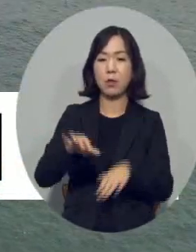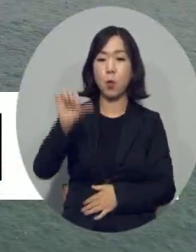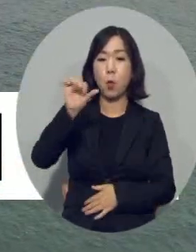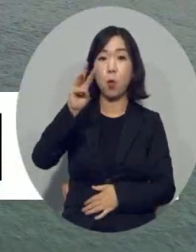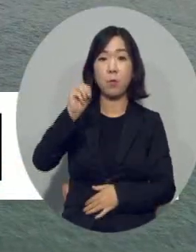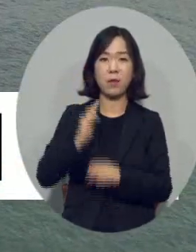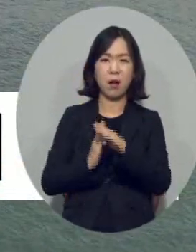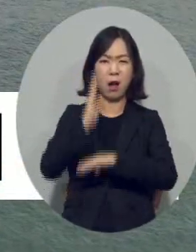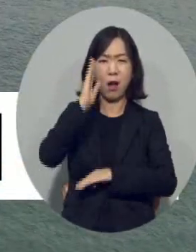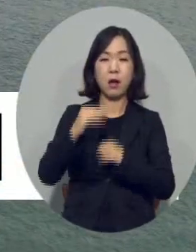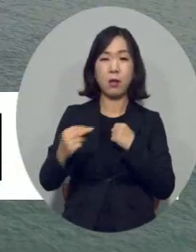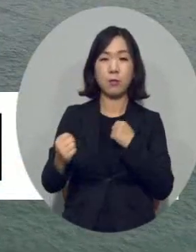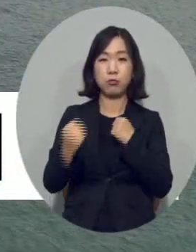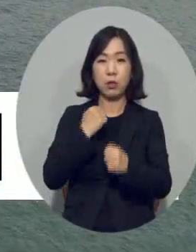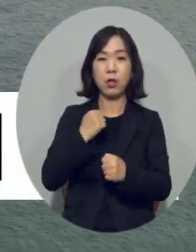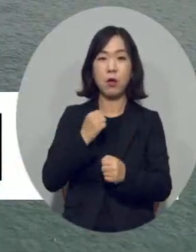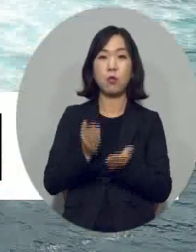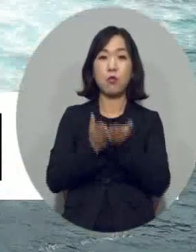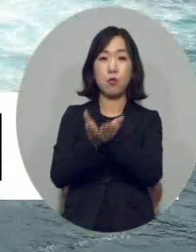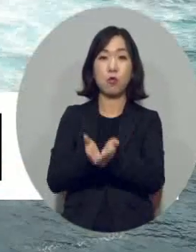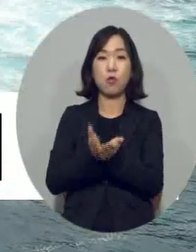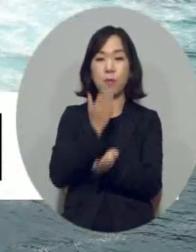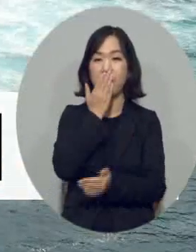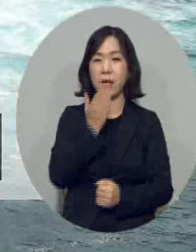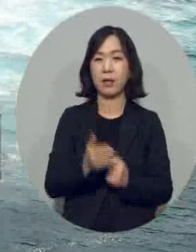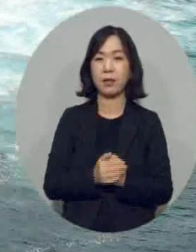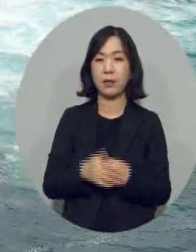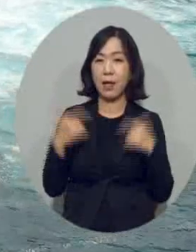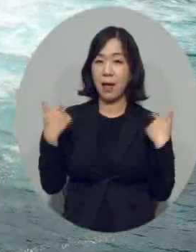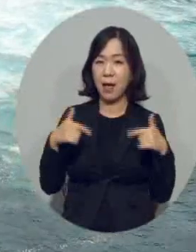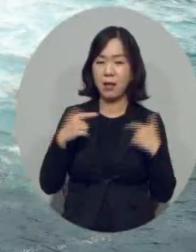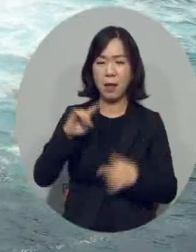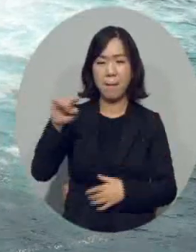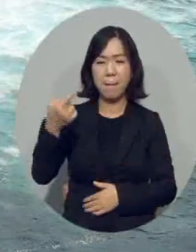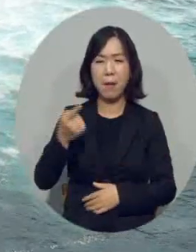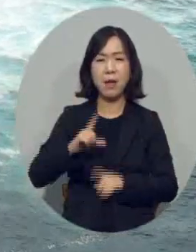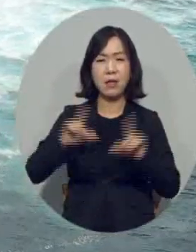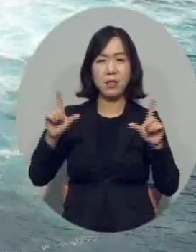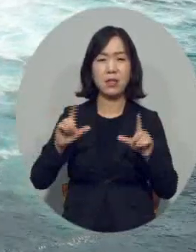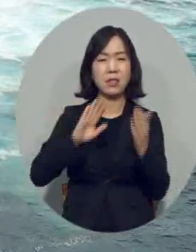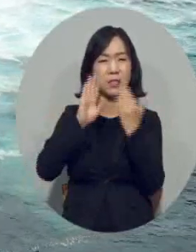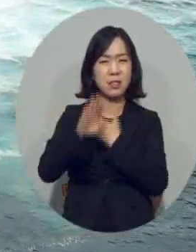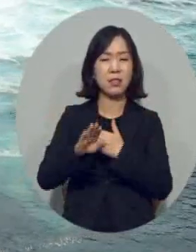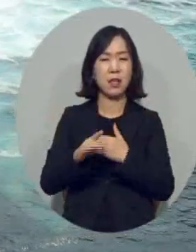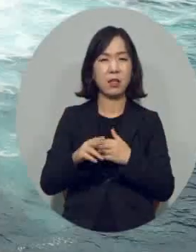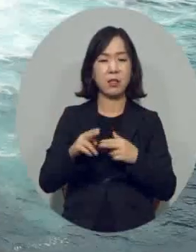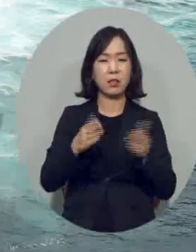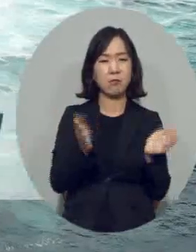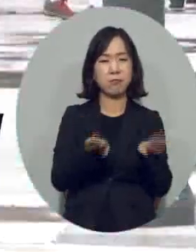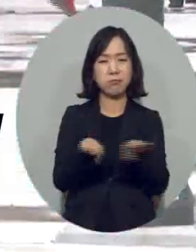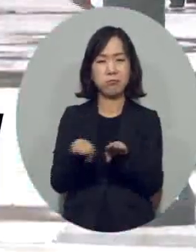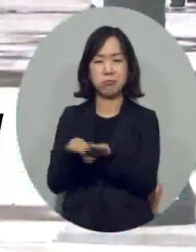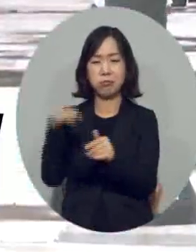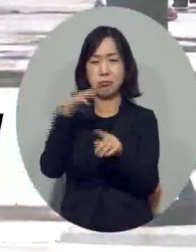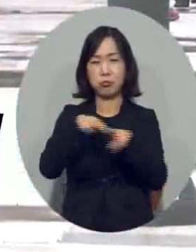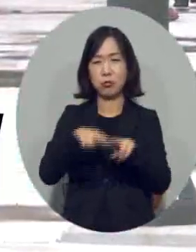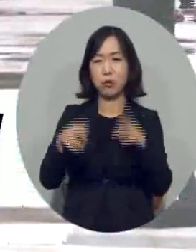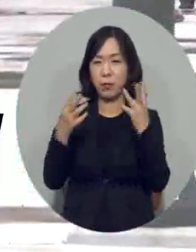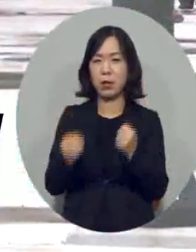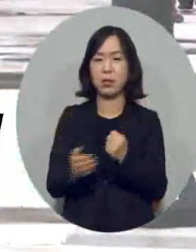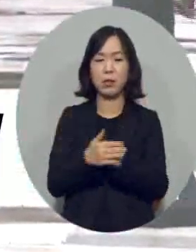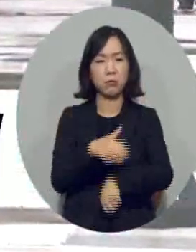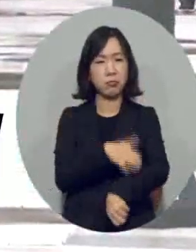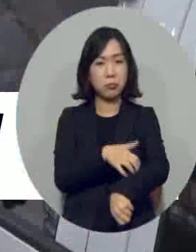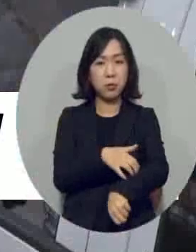5m까지 울릉도를 오갈 수 있습니다. 해마다 100일 이상 백길이 끊겨 큰 어려움을 겪어왔던 만큼 울릉